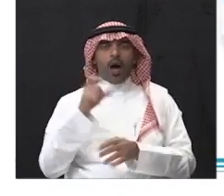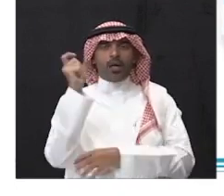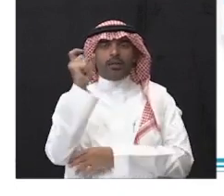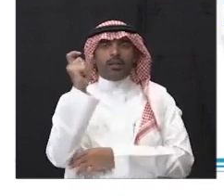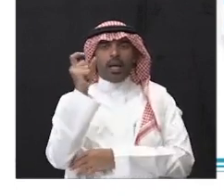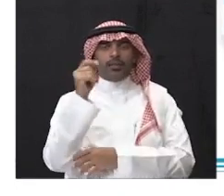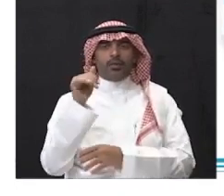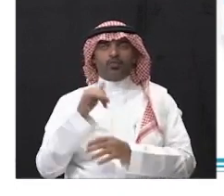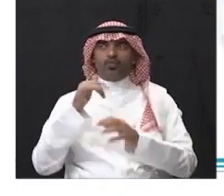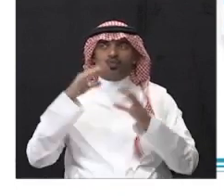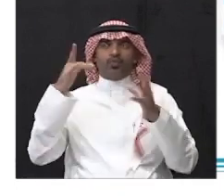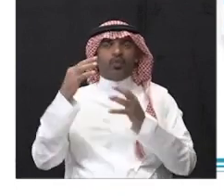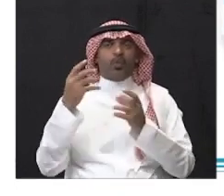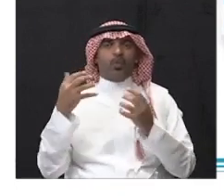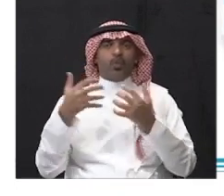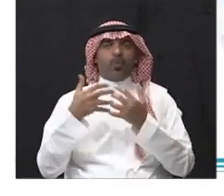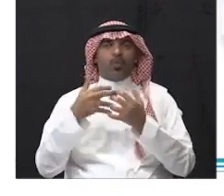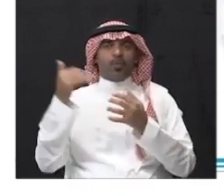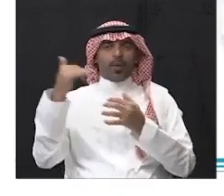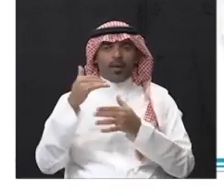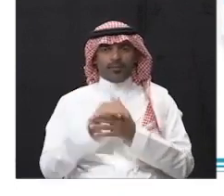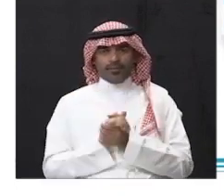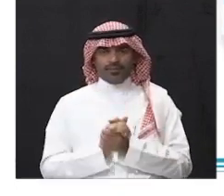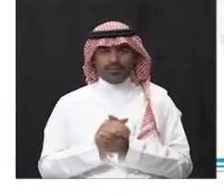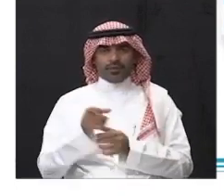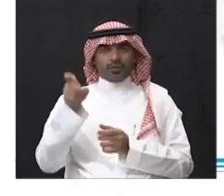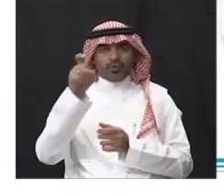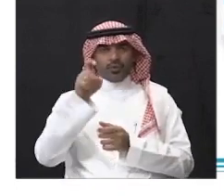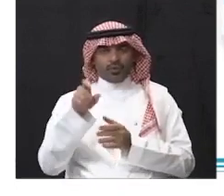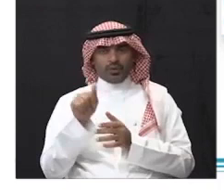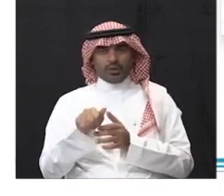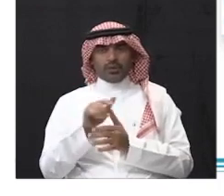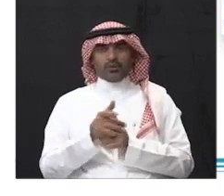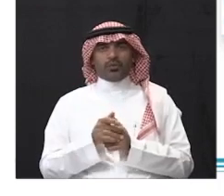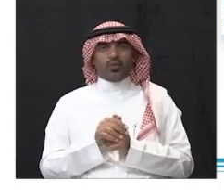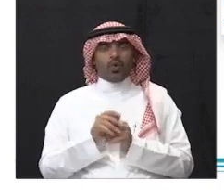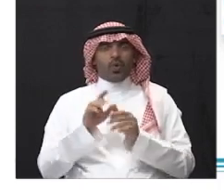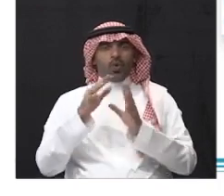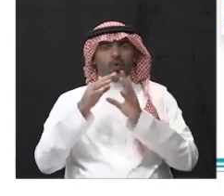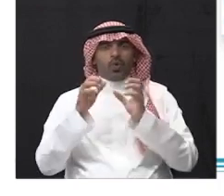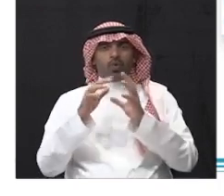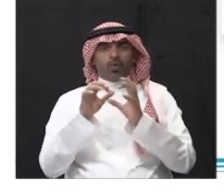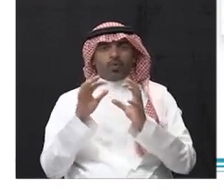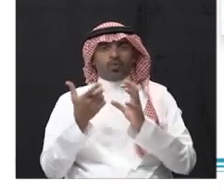سؤال: وضح الكشوف الجغرافية، ماذا يقصد بها؟